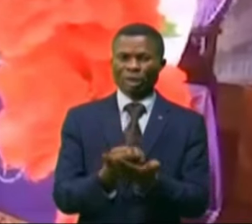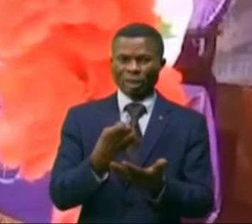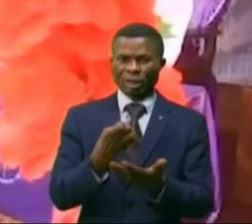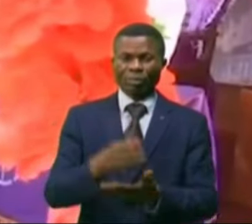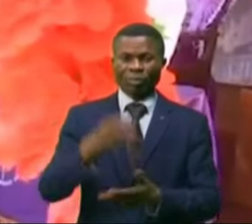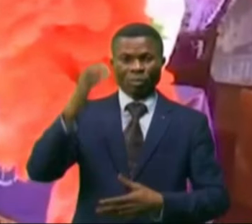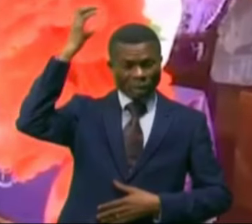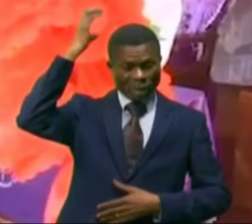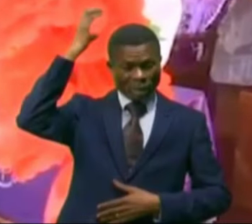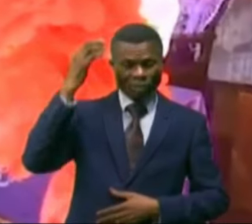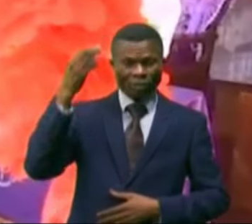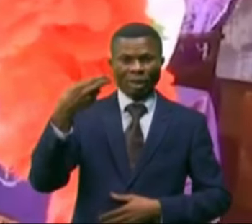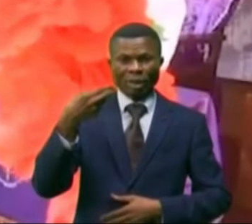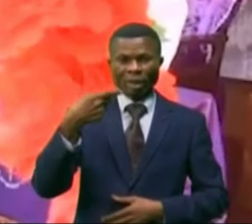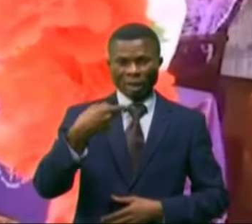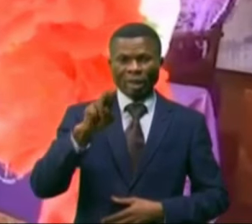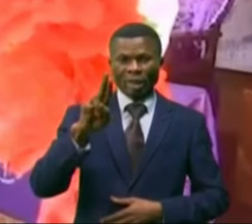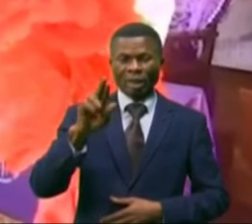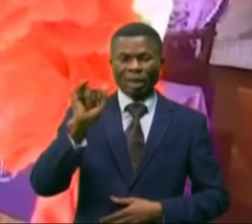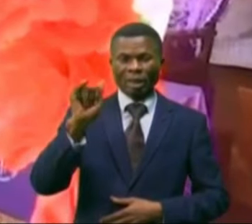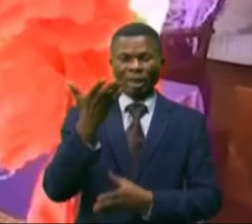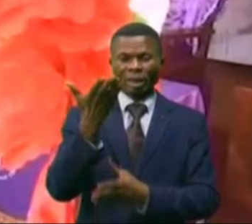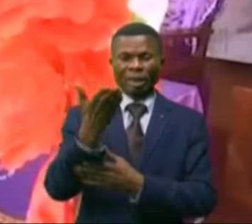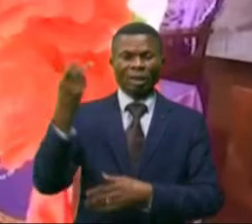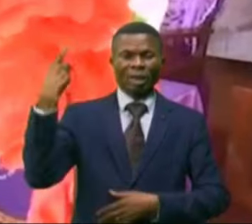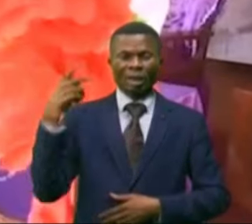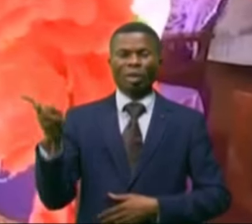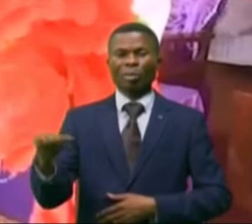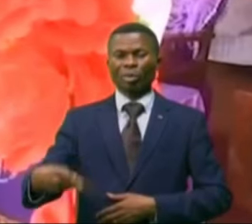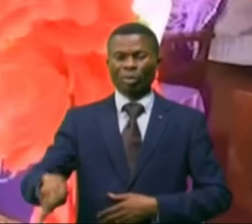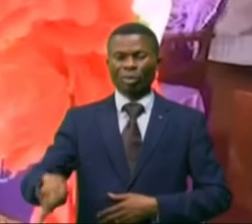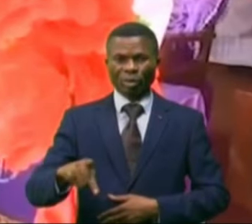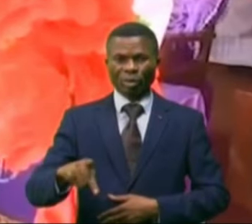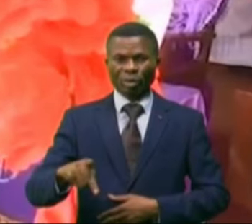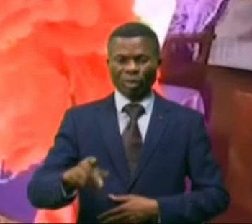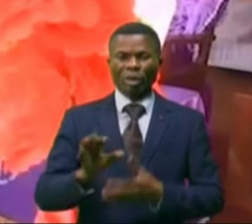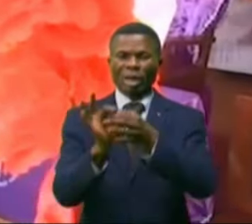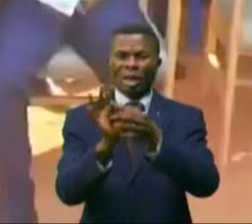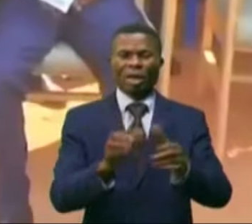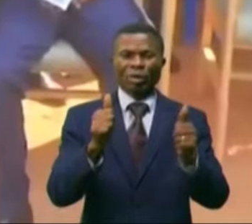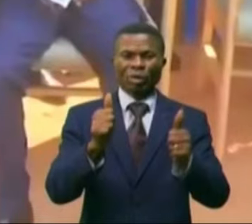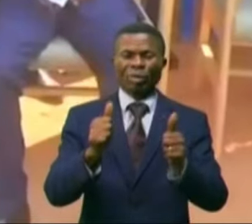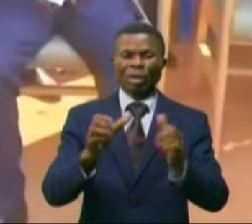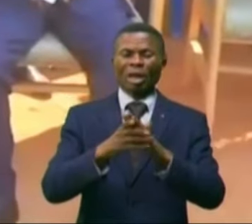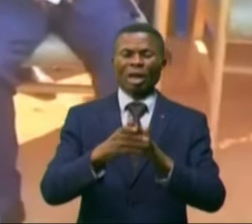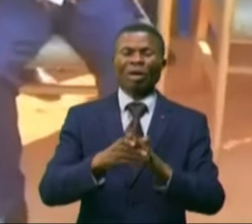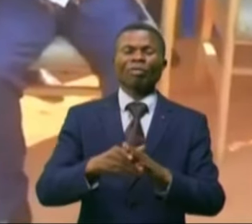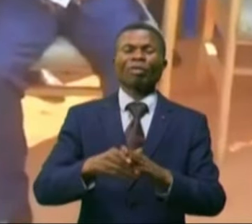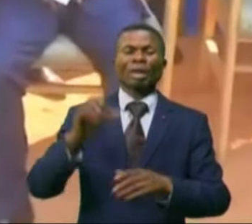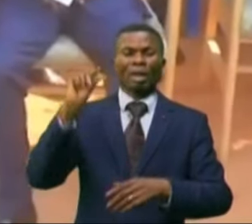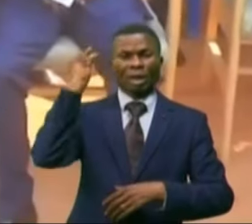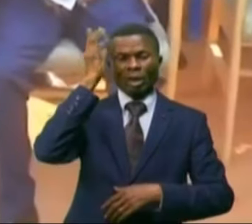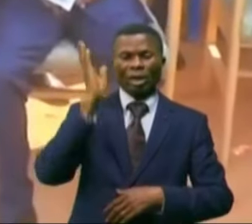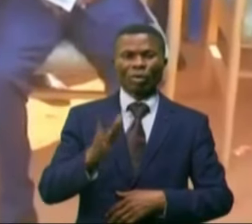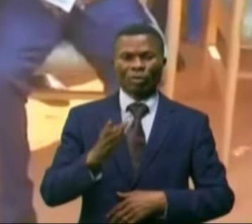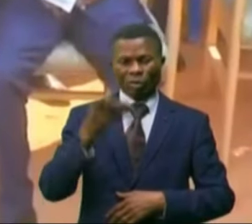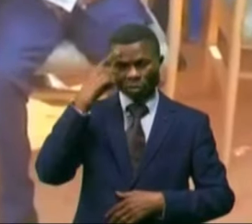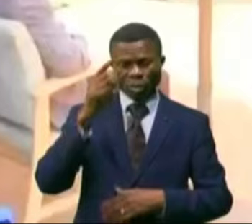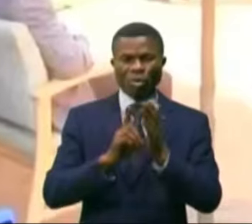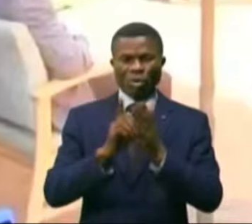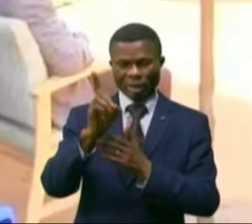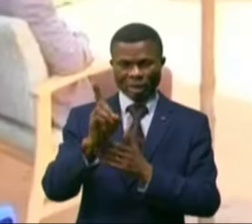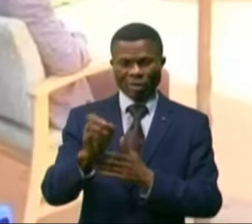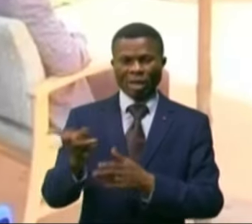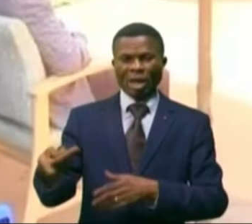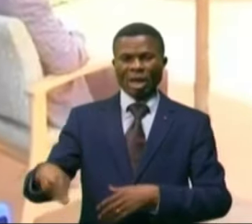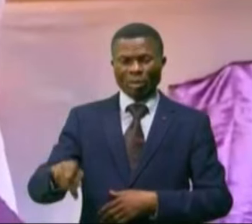l'évêque Guy Mandé exhorte les députés provinciaux à bien collaborer avec l'exécutif provincial pour bien booster le développement de